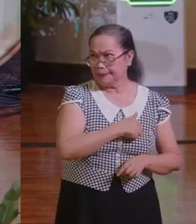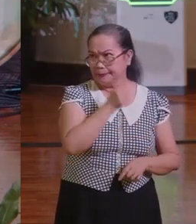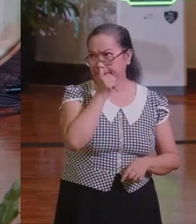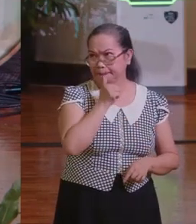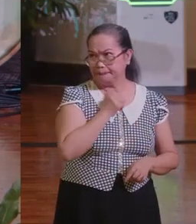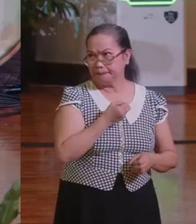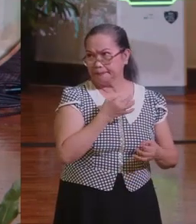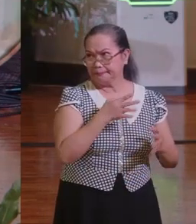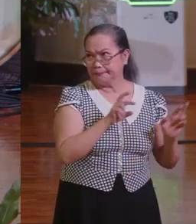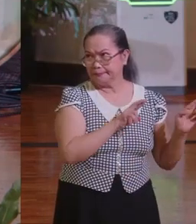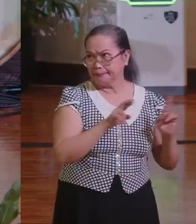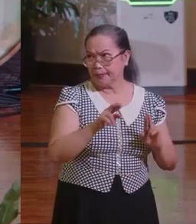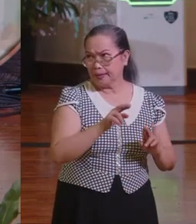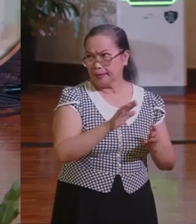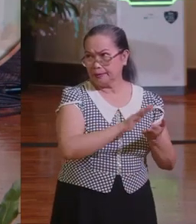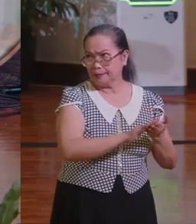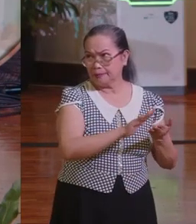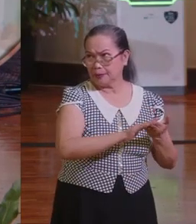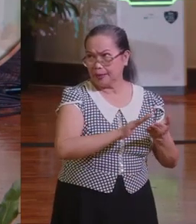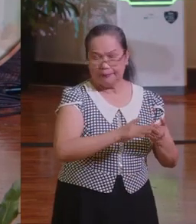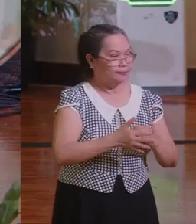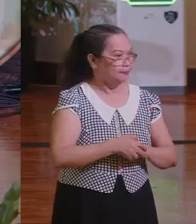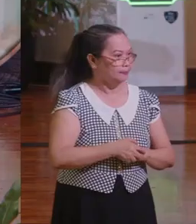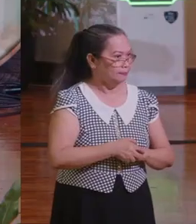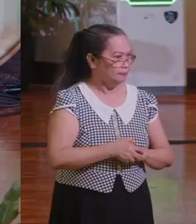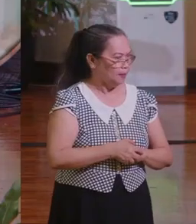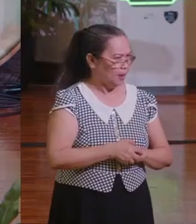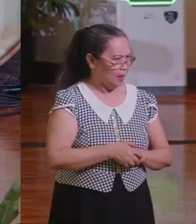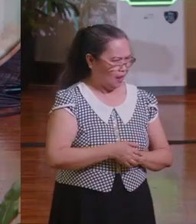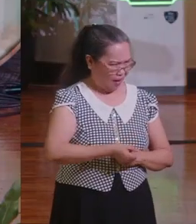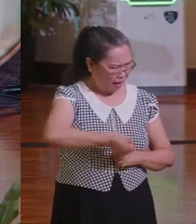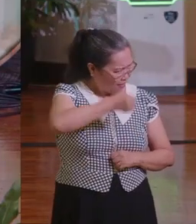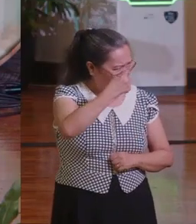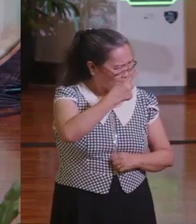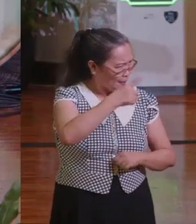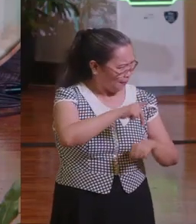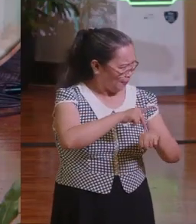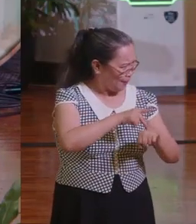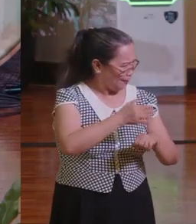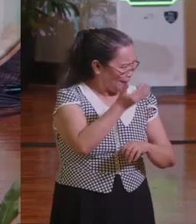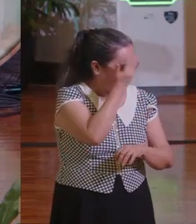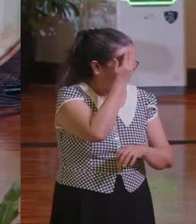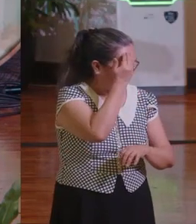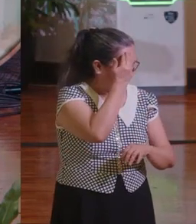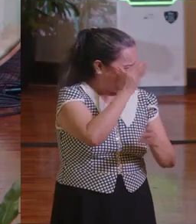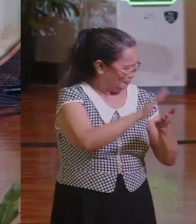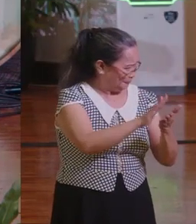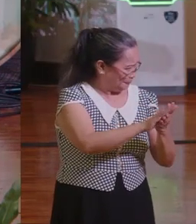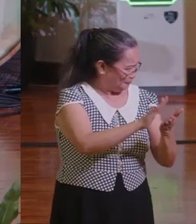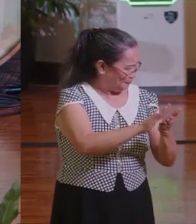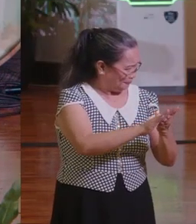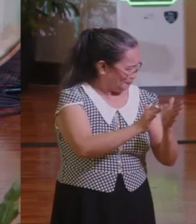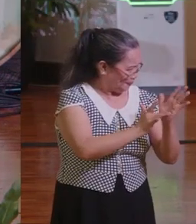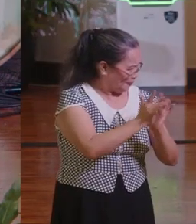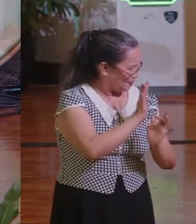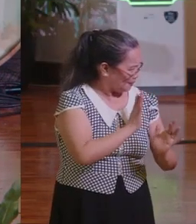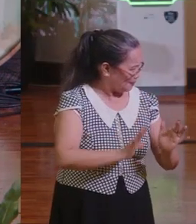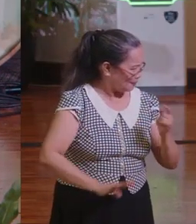dapat handa akong magpatawad. Gets nga ni Peter. Yun ang punto ni Kristo